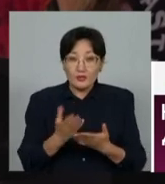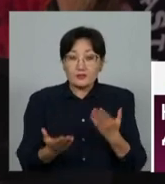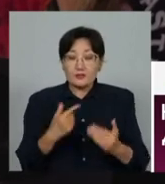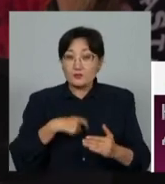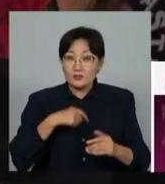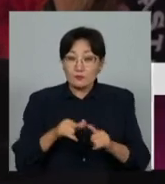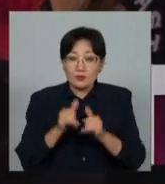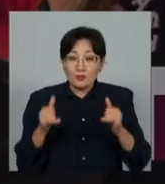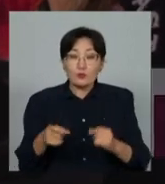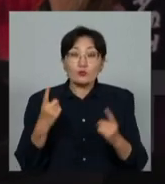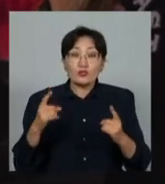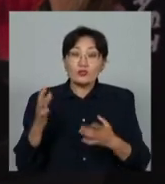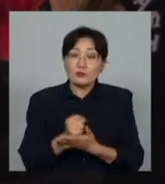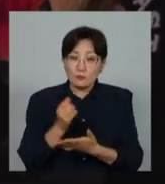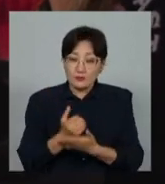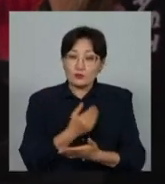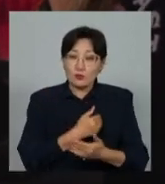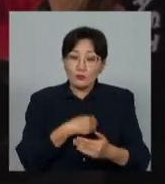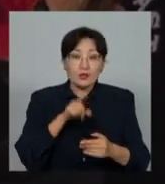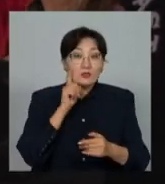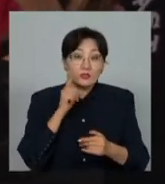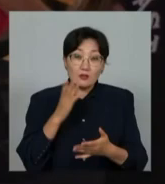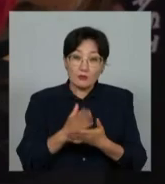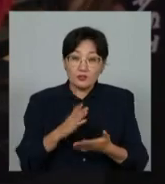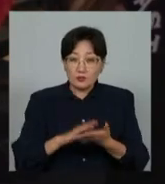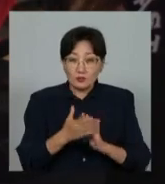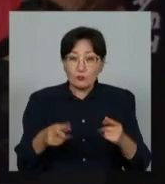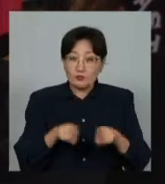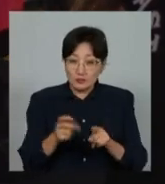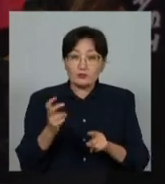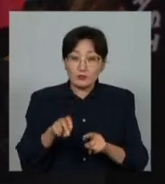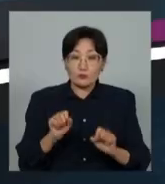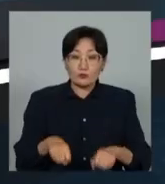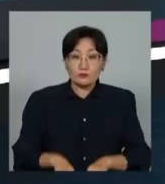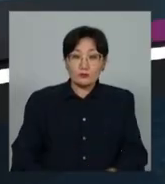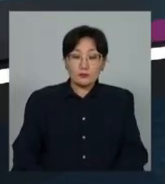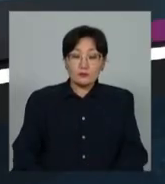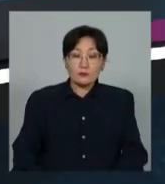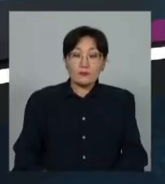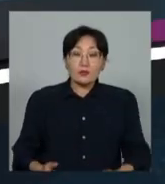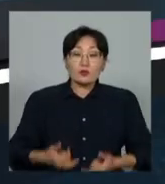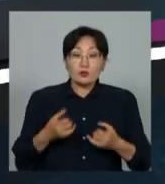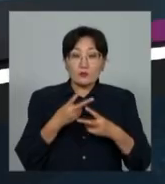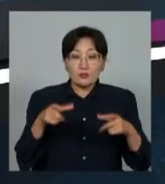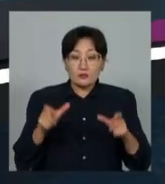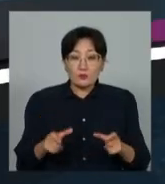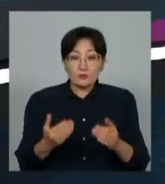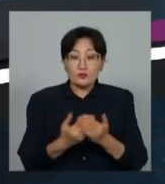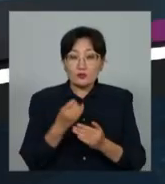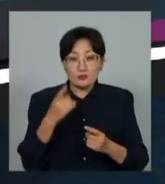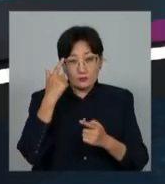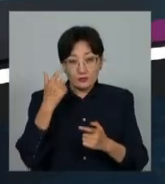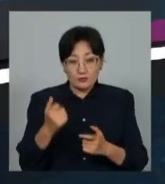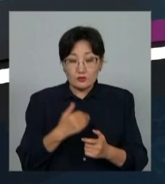өзімді дамытып, үлкен жетістіктерге жеткім келеді дейтін жастар болса, осында еліңіздер. Құрметті көрермен, тағы бір мәрте